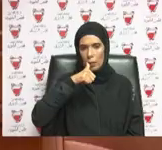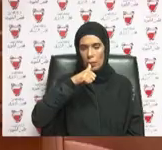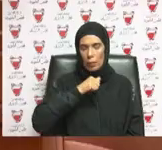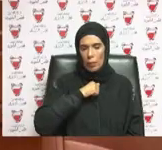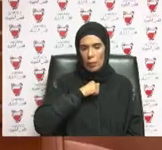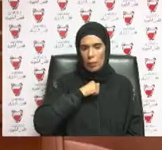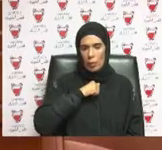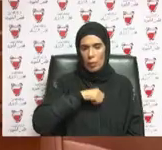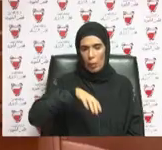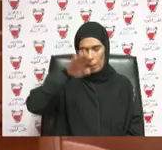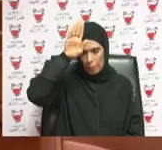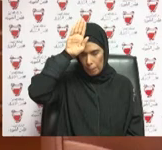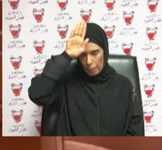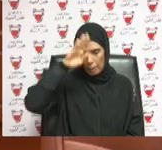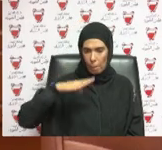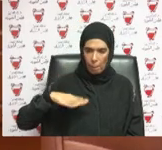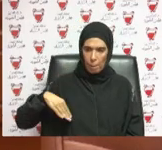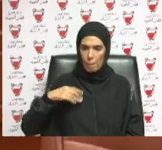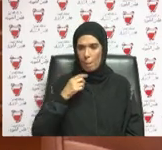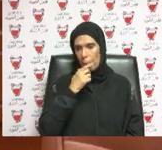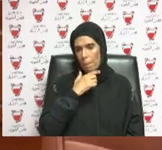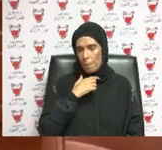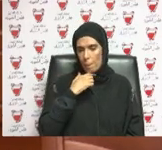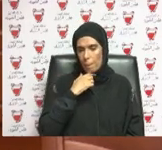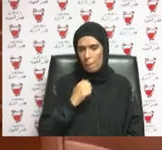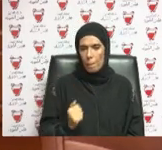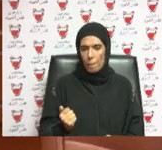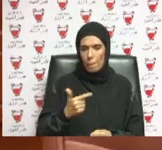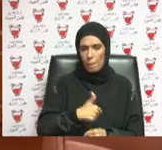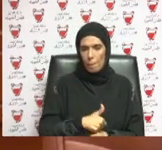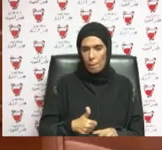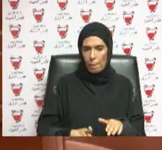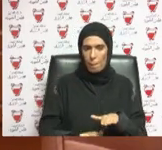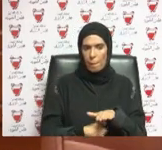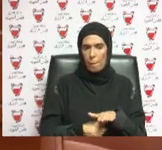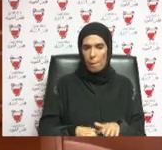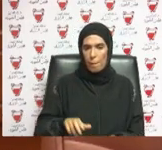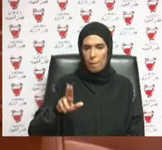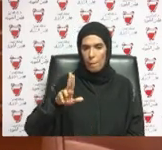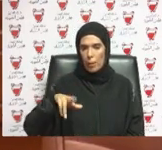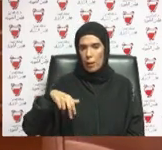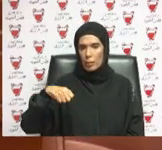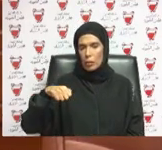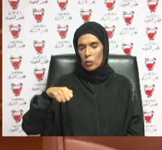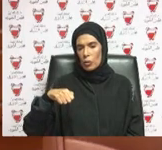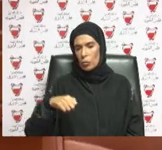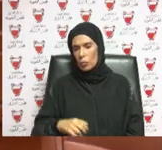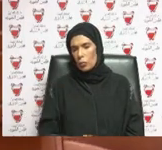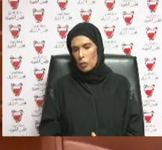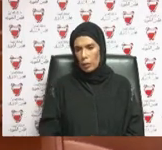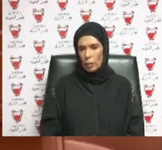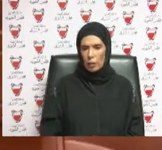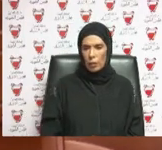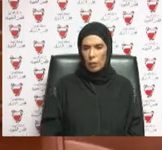وإلى صاحب السمو الملكي الأمير سلمان بن حمد آل خليفة ولي العهد نائب القائد الأعلى ورئيس مجلس